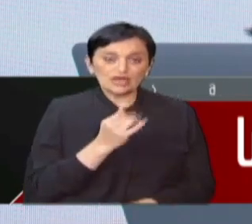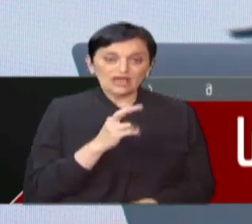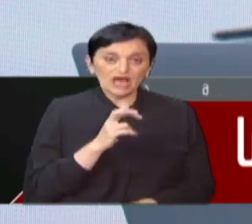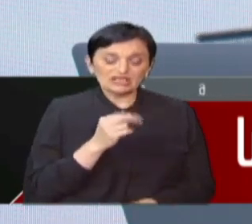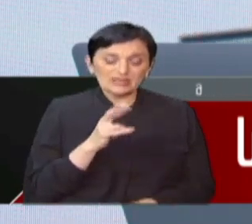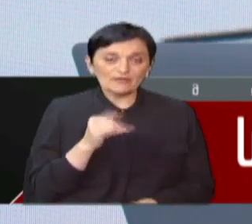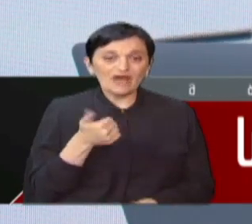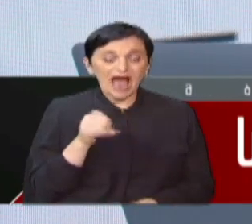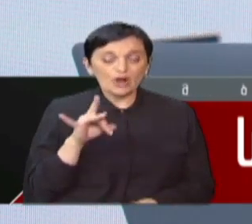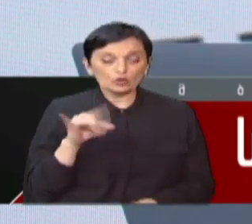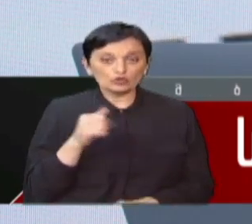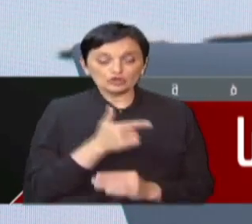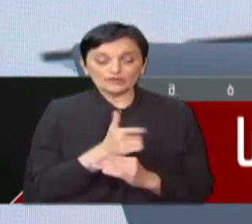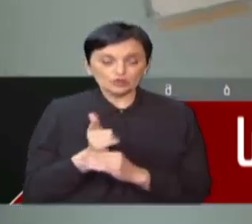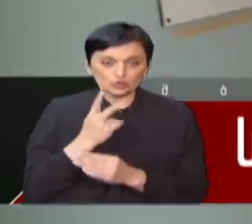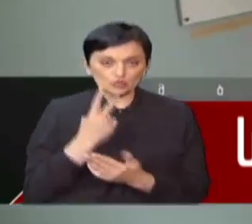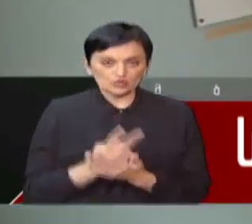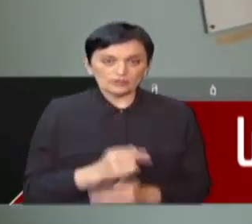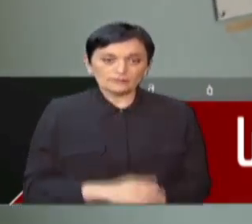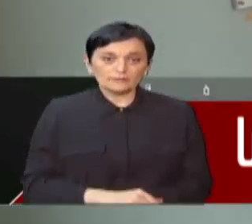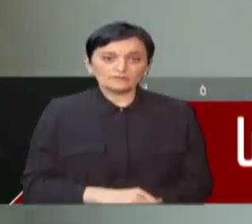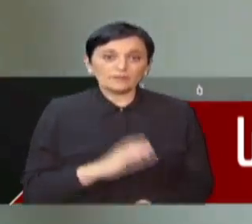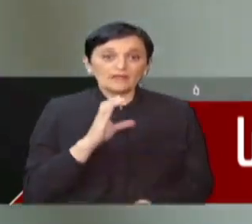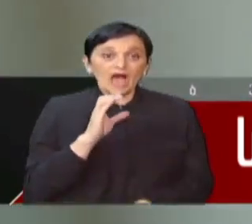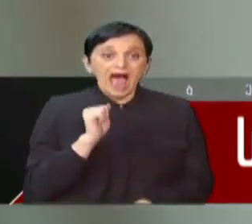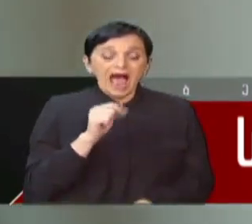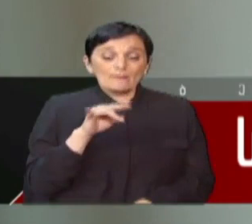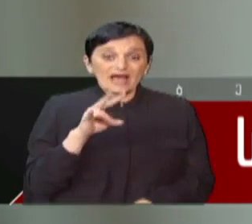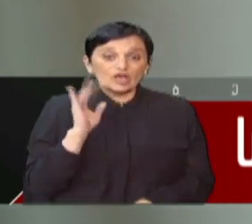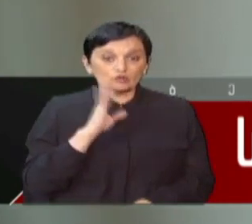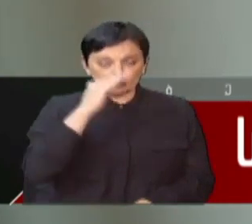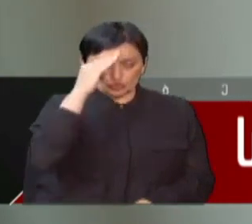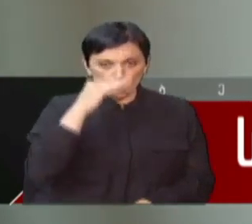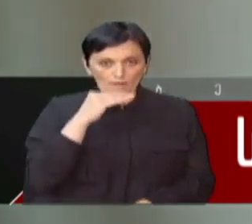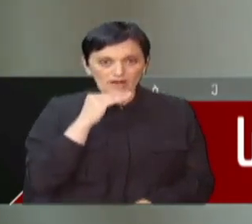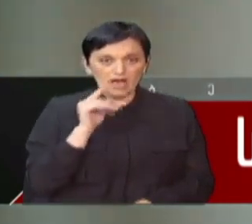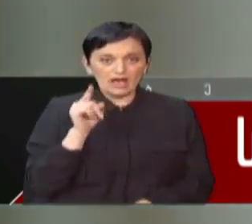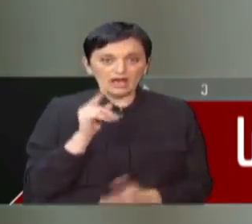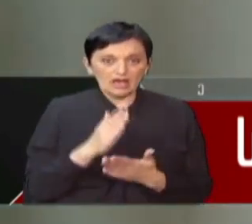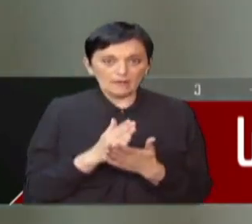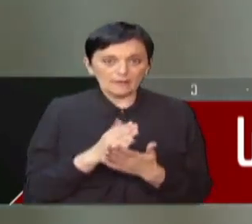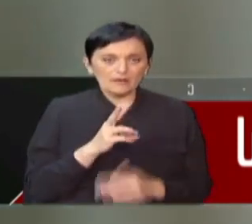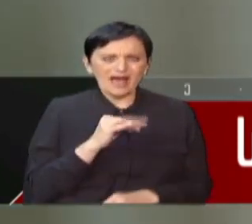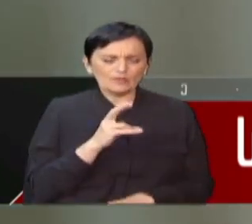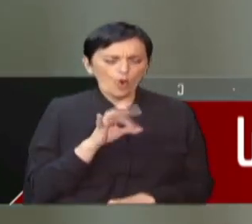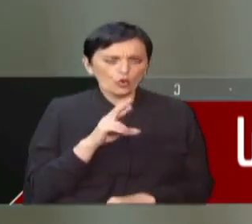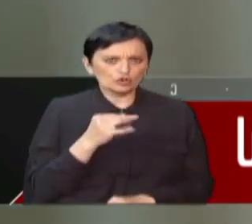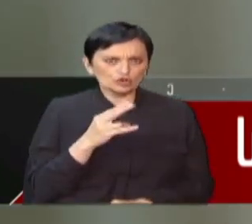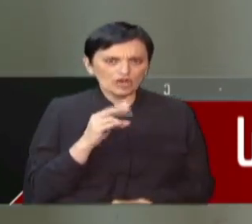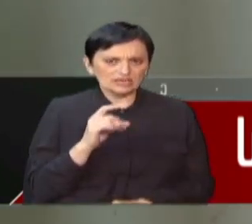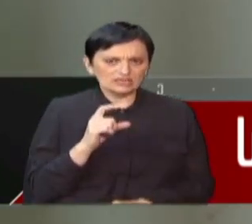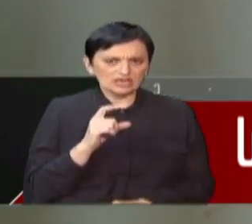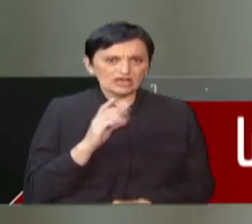ზვიად ყარაულაშვილის სიუჟეტი. Არის სანდრო ახმეტელის მშობლები. მარია მოდიშელიძე,